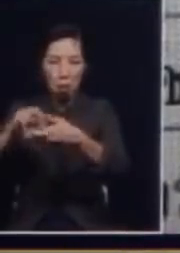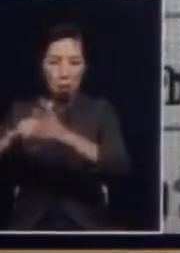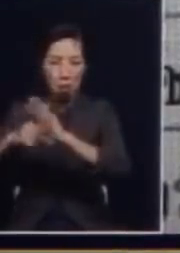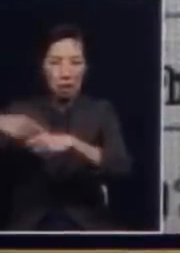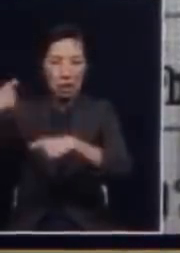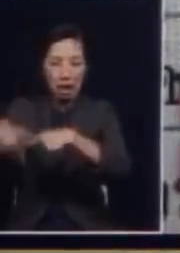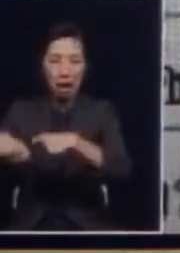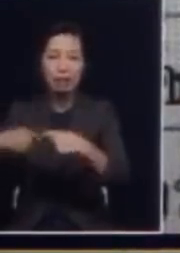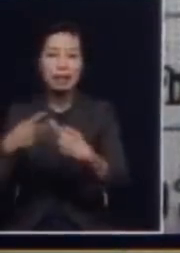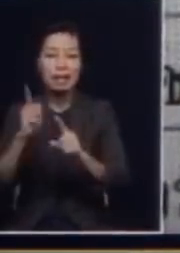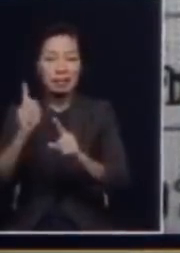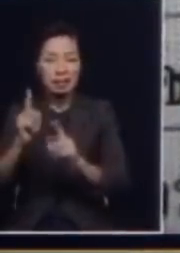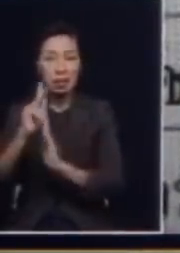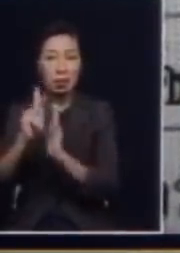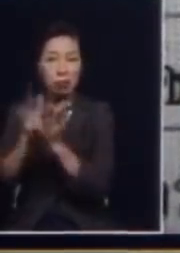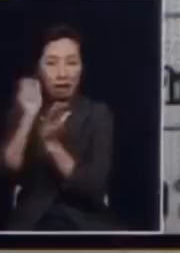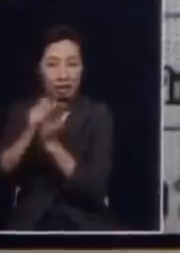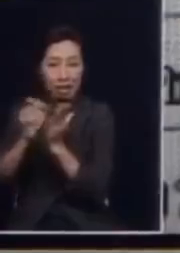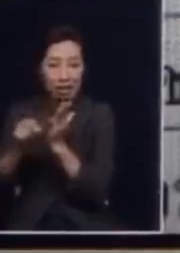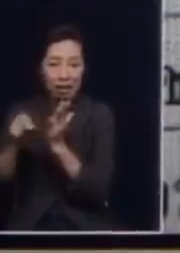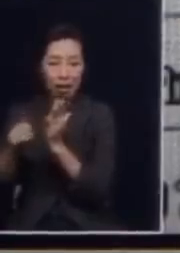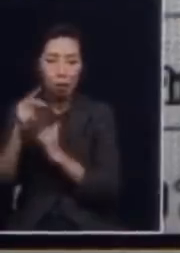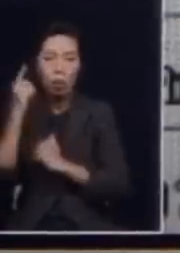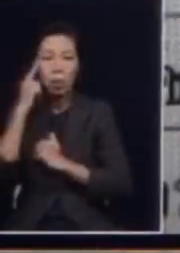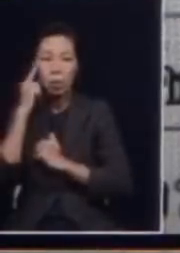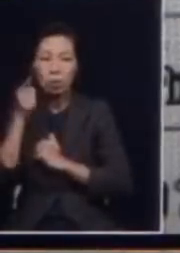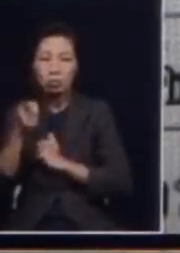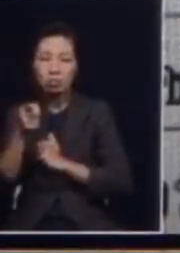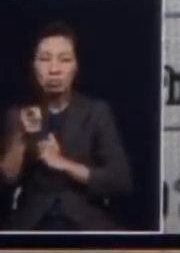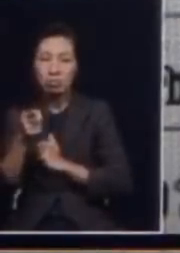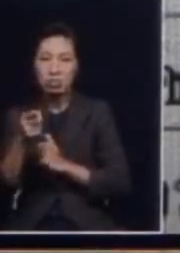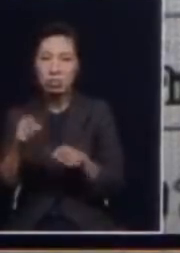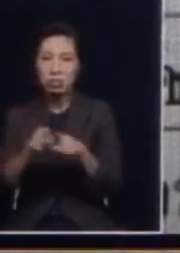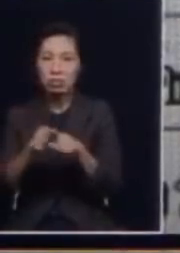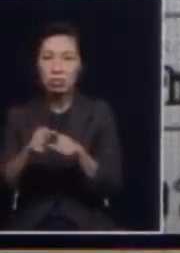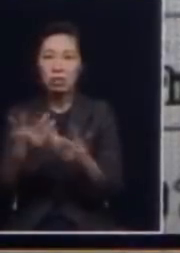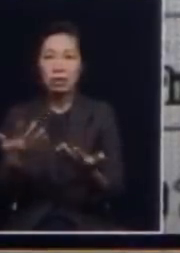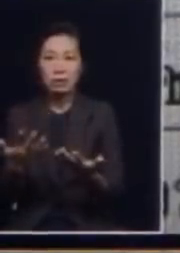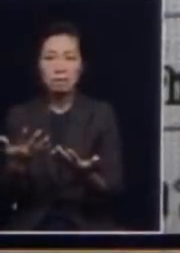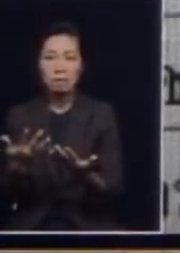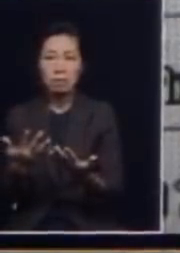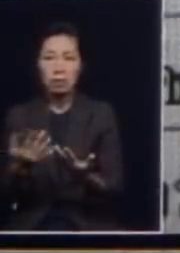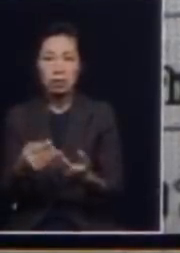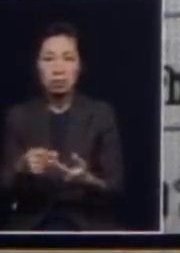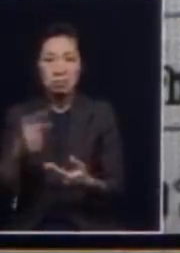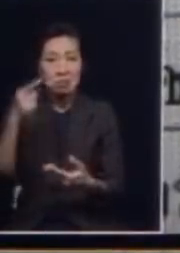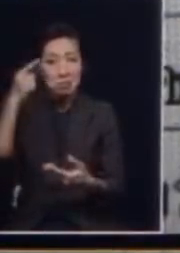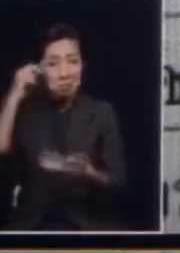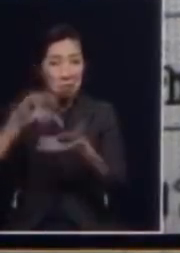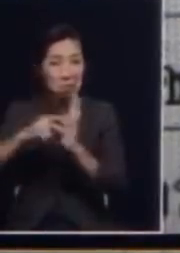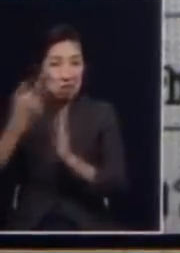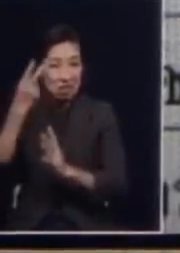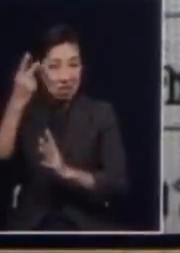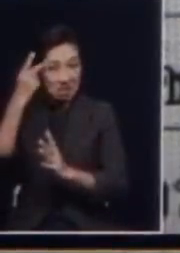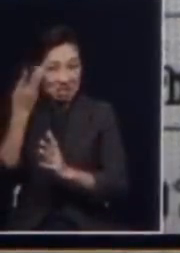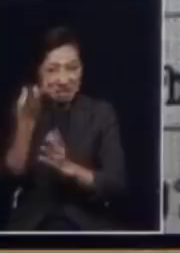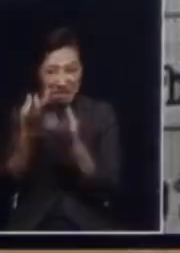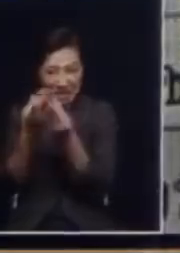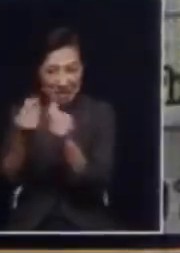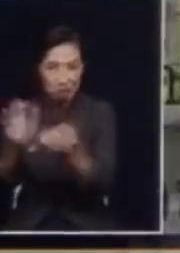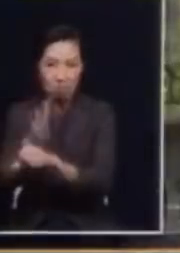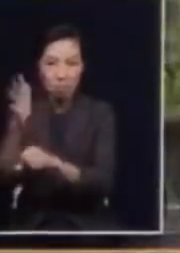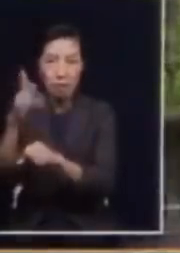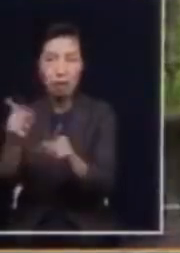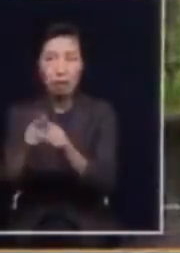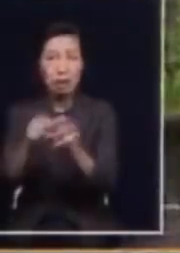ราะไอ้คนล่างเนี่ยถึงมันจะรู้มันจะเก่งนะมันก็ไม่รอบคอบเพียงพอหรอกคุณไม่ควรใช้มา